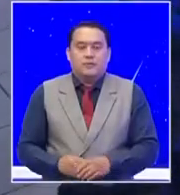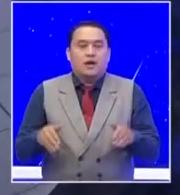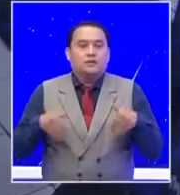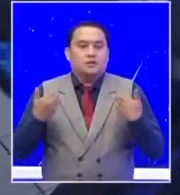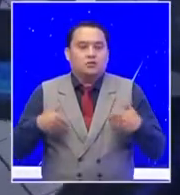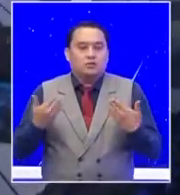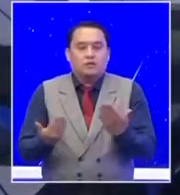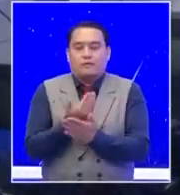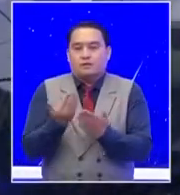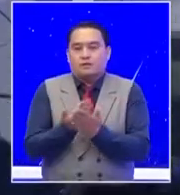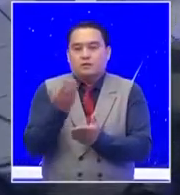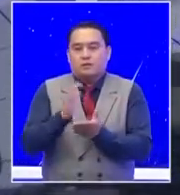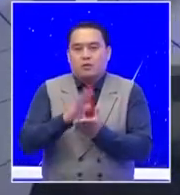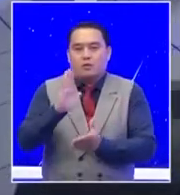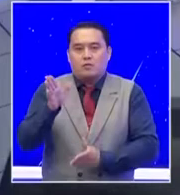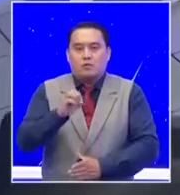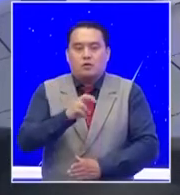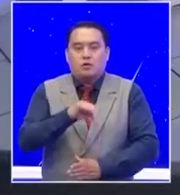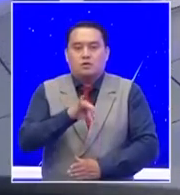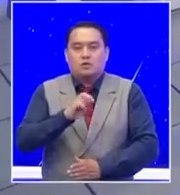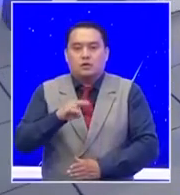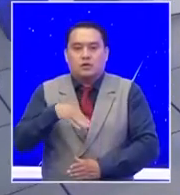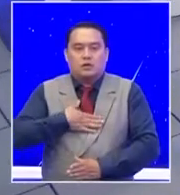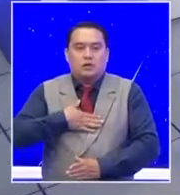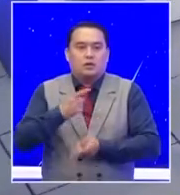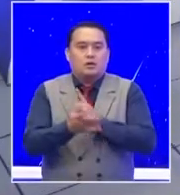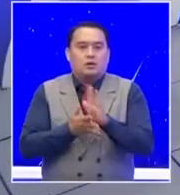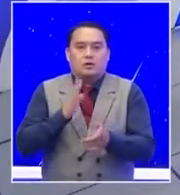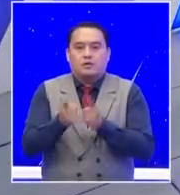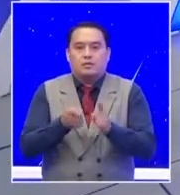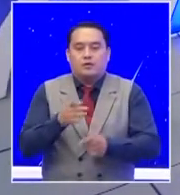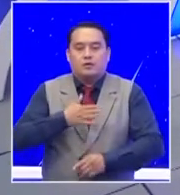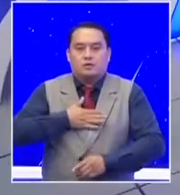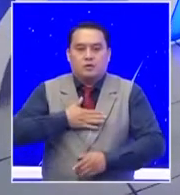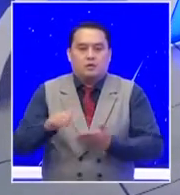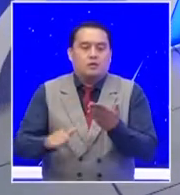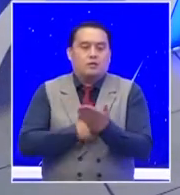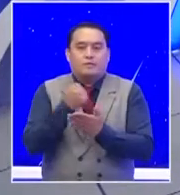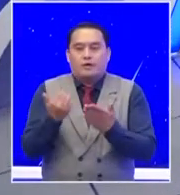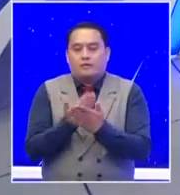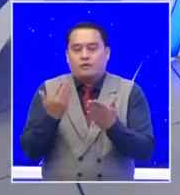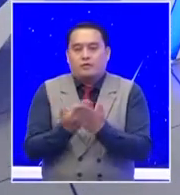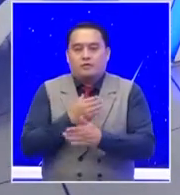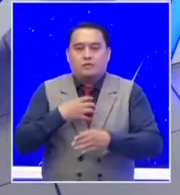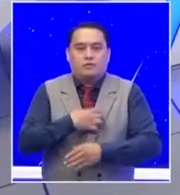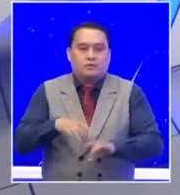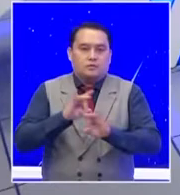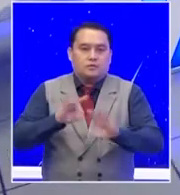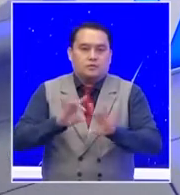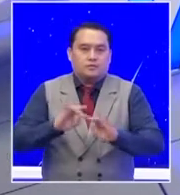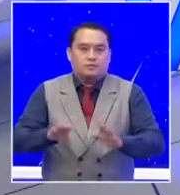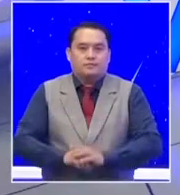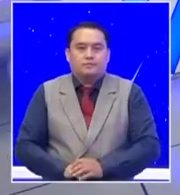Добрый вечер, в эфире телеканала ЖТСУ. Время новостей. С вами Азат Джумаханов. И сурдоперевод обеспечивает Марат Джумабеков. Смотрите сегодня.